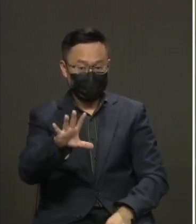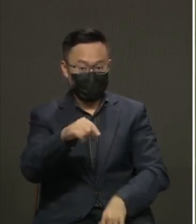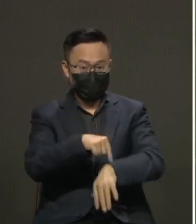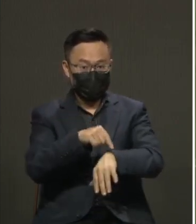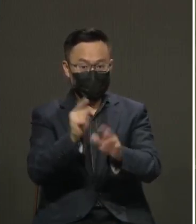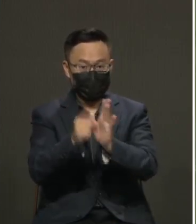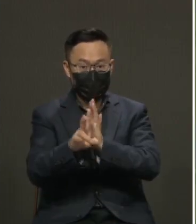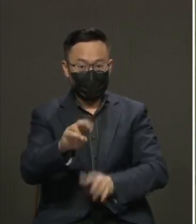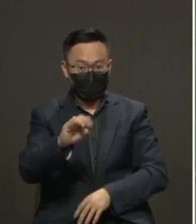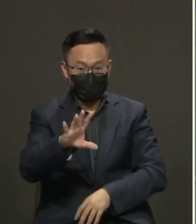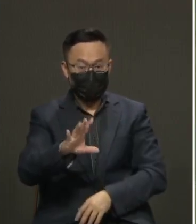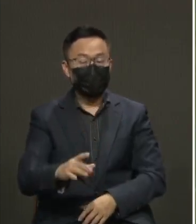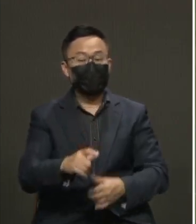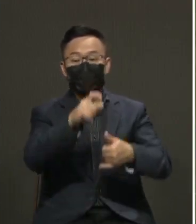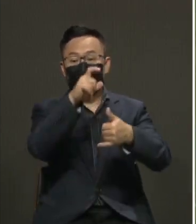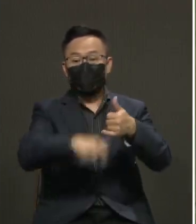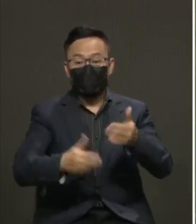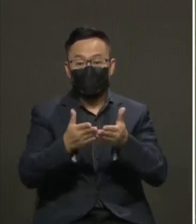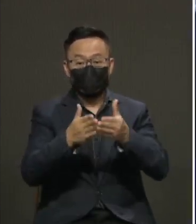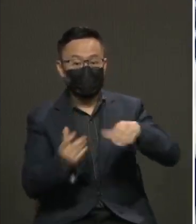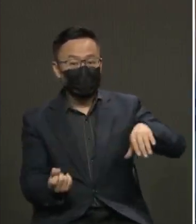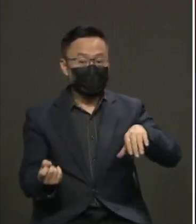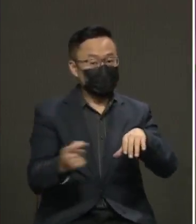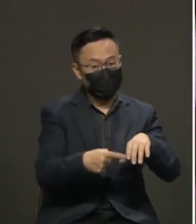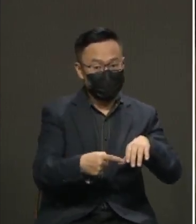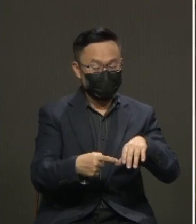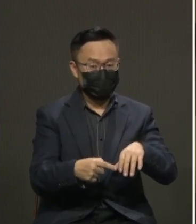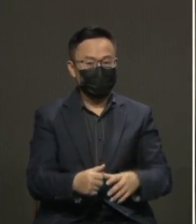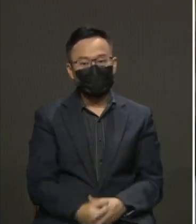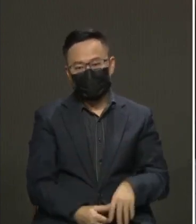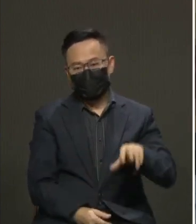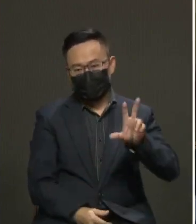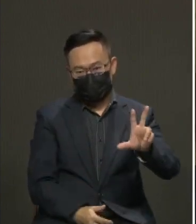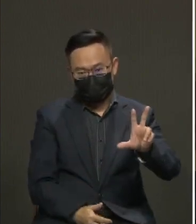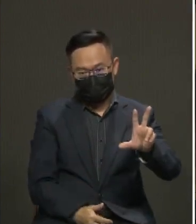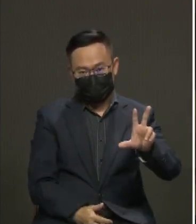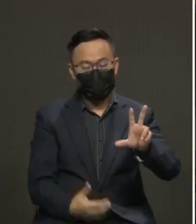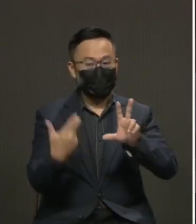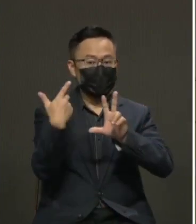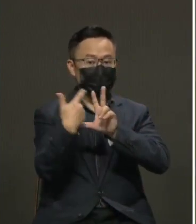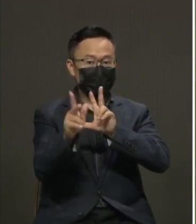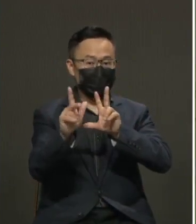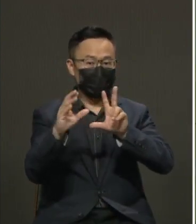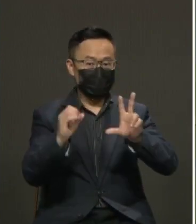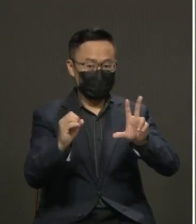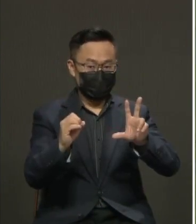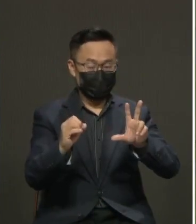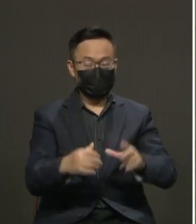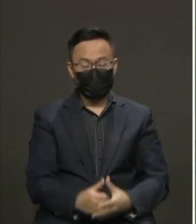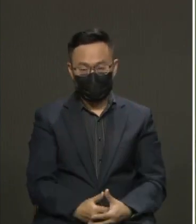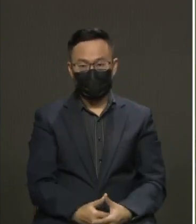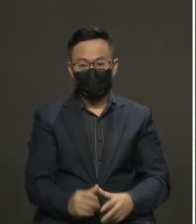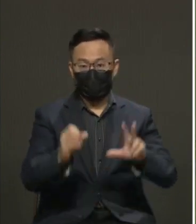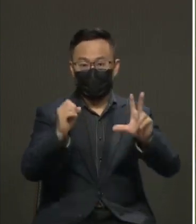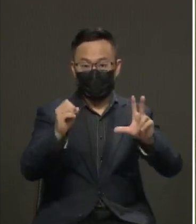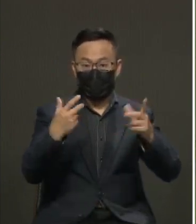ค่ะธีรศักดิ์เผยพี่หมายนะคะหลุดเข้าไปยิงลูกนี้นะคะเกมรับของขอนแก่นยูไนเต็ดนี่ยังไงก็ไม่รู้นะคะแต่ธีรศักดิ์เ